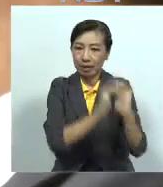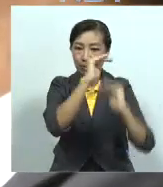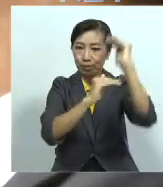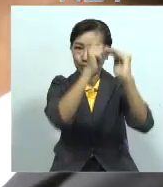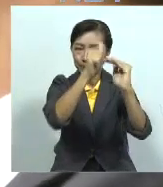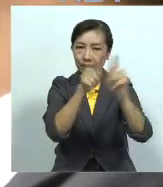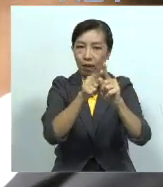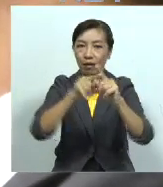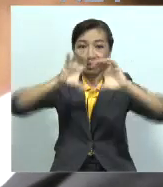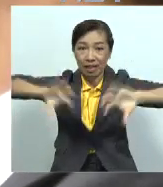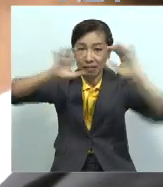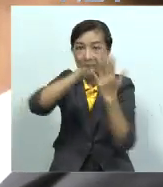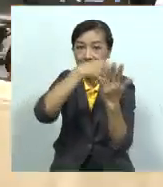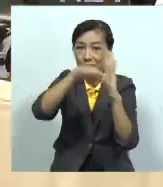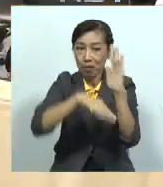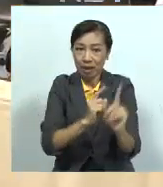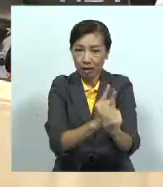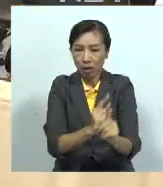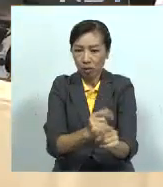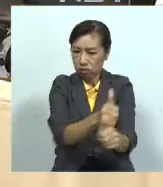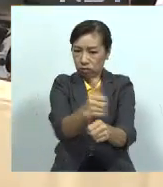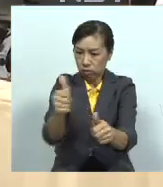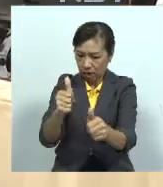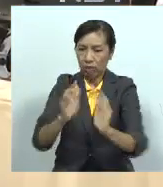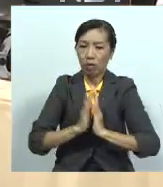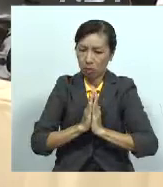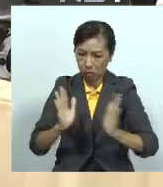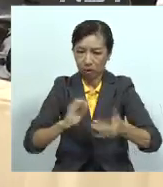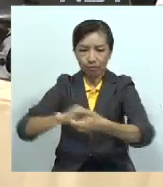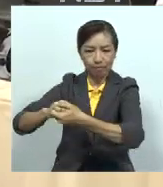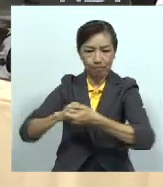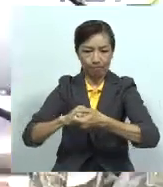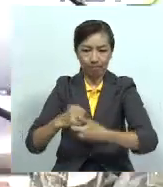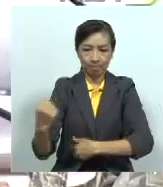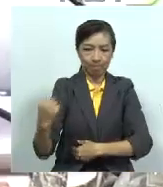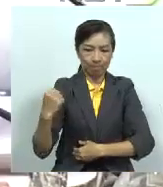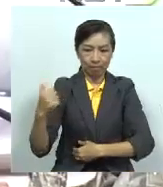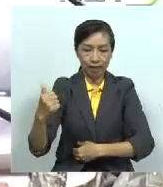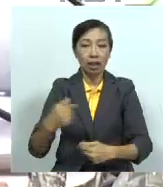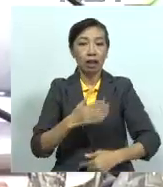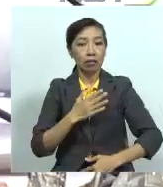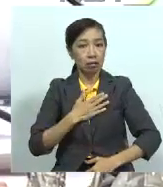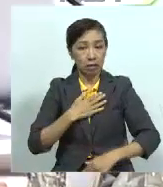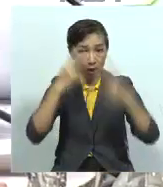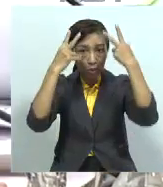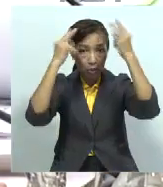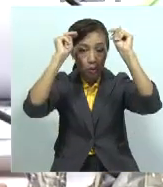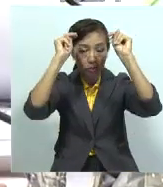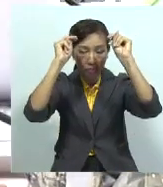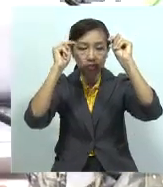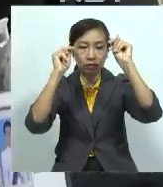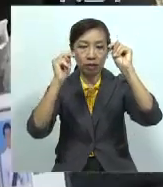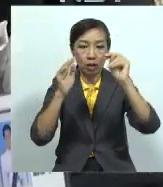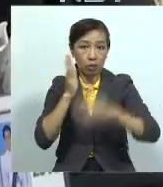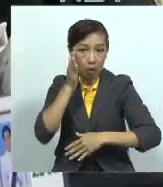ายรัฐบาลมาเป็นอย่างดีจึงขอขอบคุณทุกคนที่ร่วมมือกันอย่างเข้มแข็งและตนเองในฐานะที่เป็นนายกรัฐม